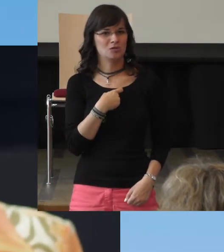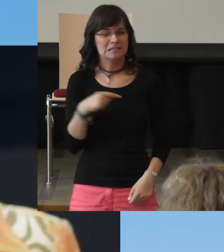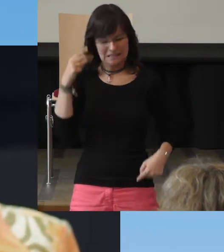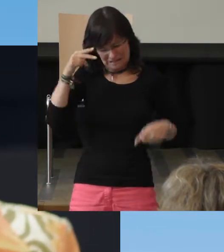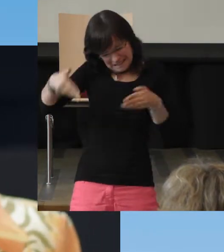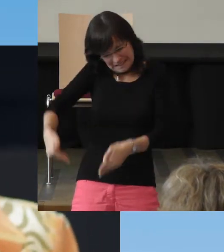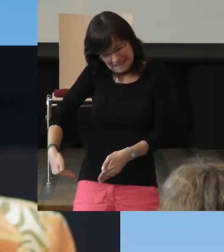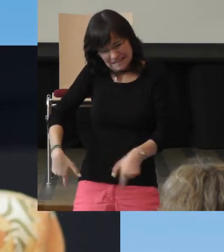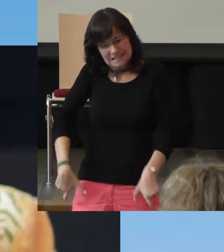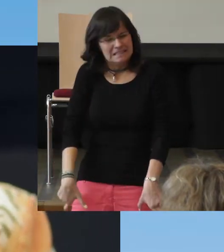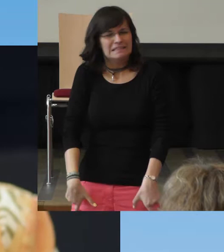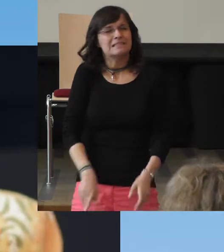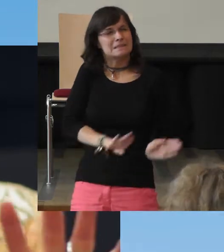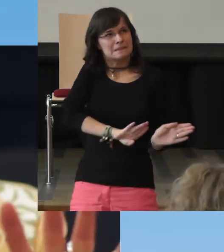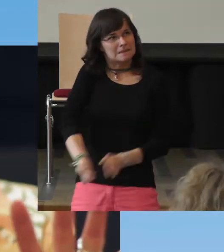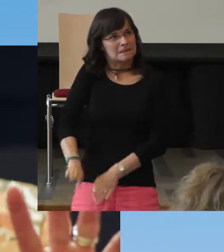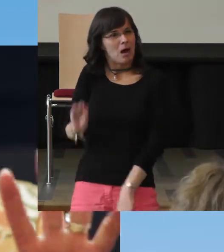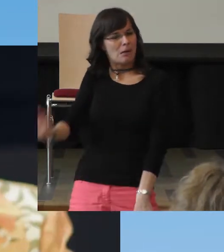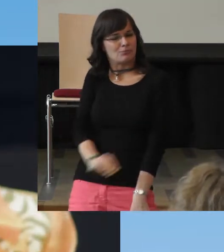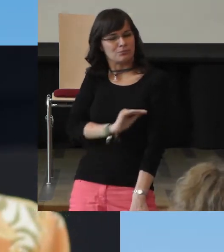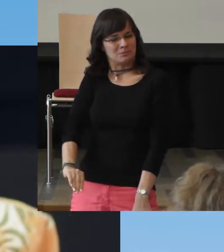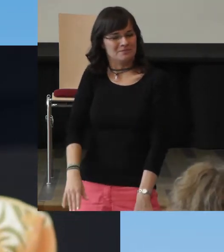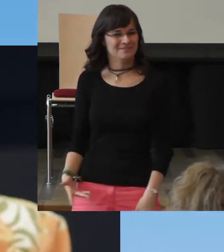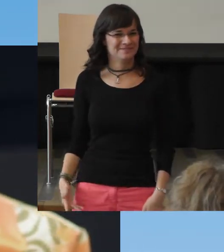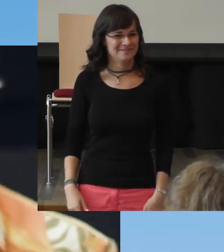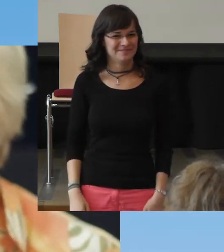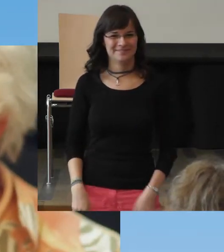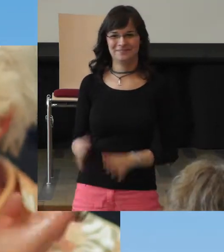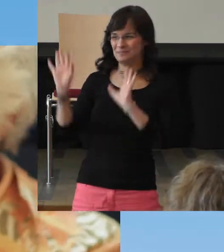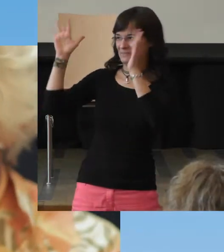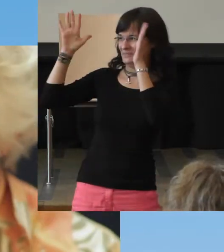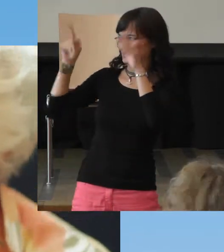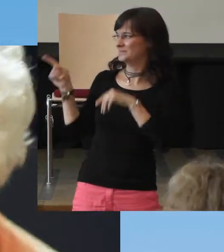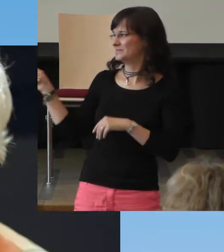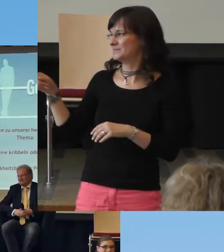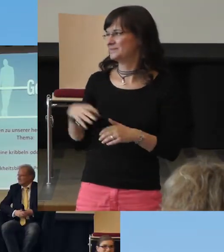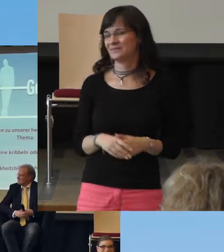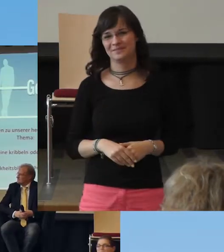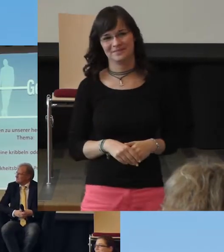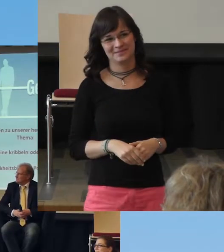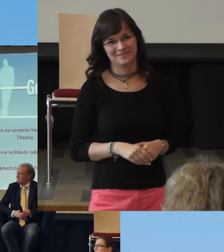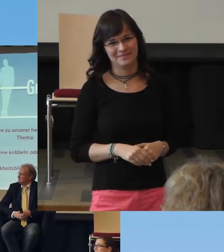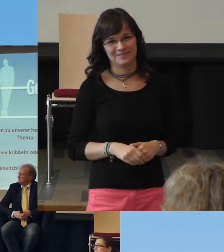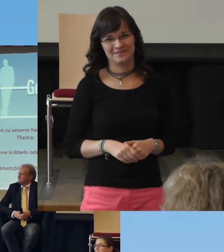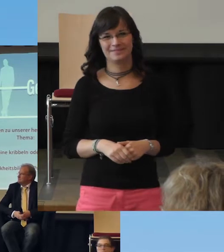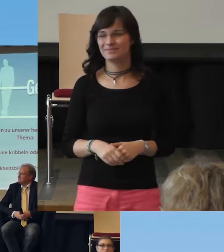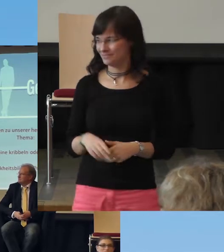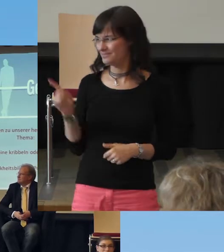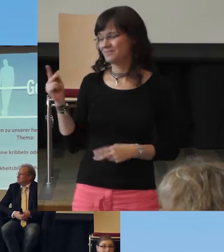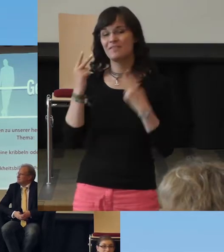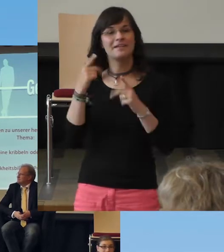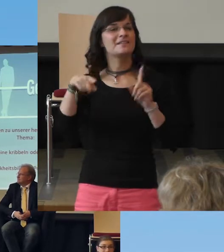bringen mich noch im Verstand die Füße und jetzt nur auf der Hände noch Sie sehen positiv denken